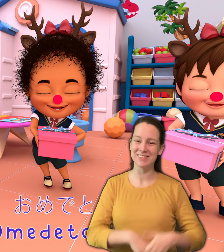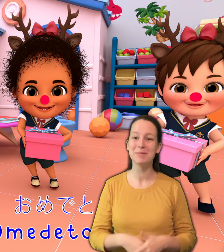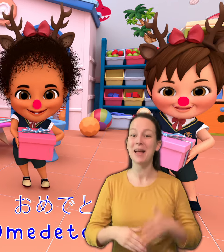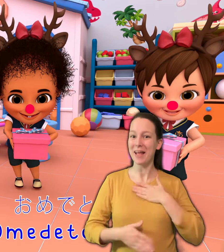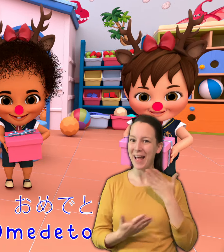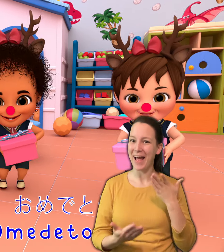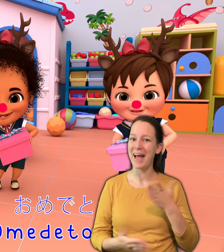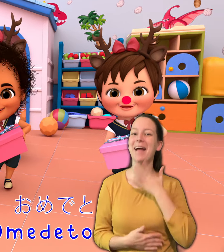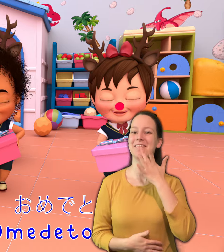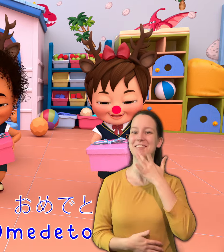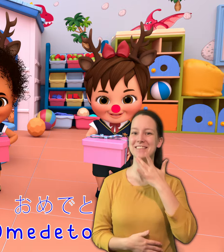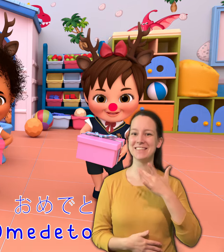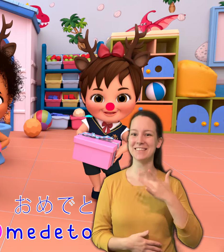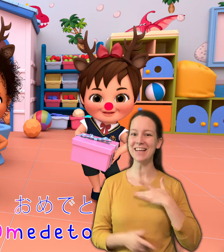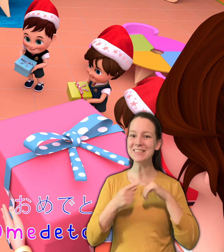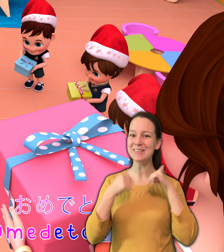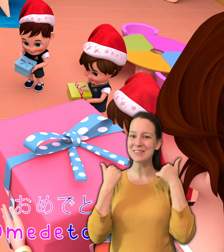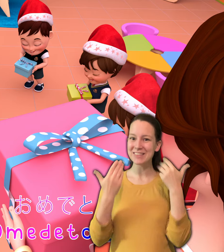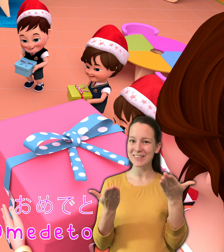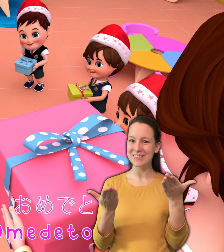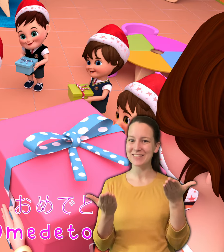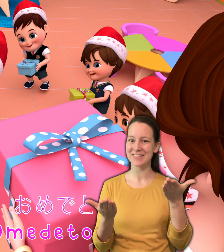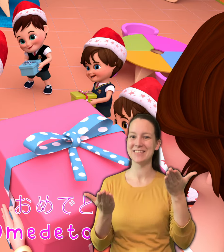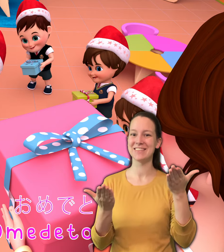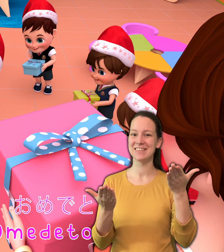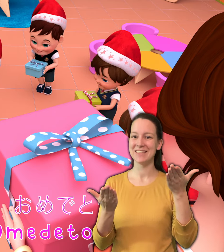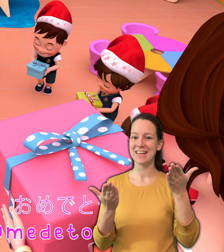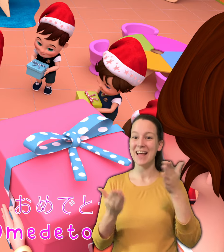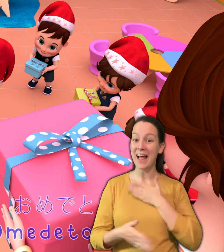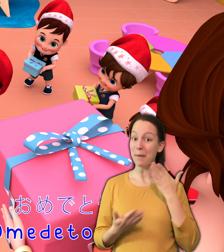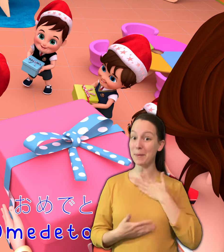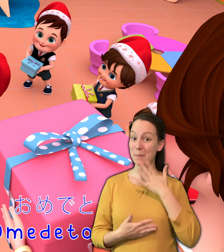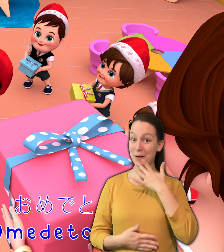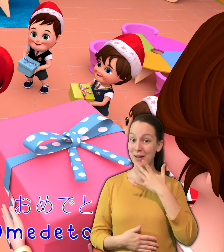ましょう誕生日おめでとう